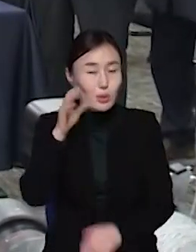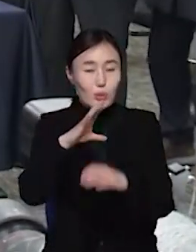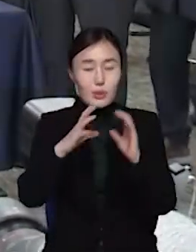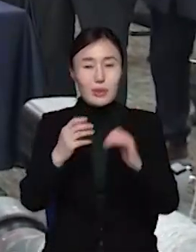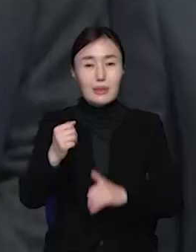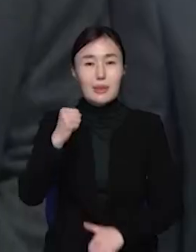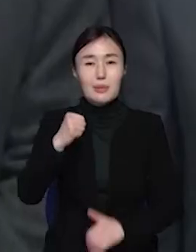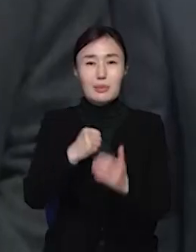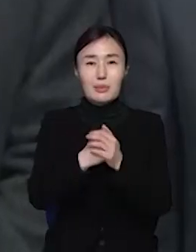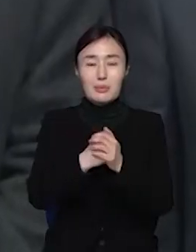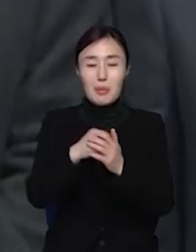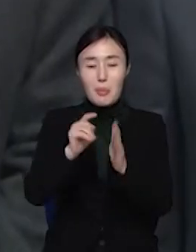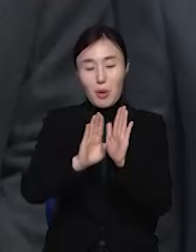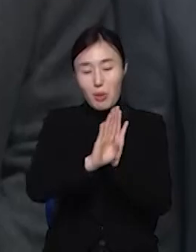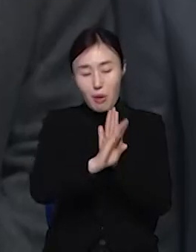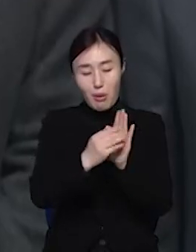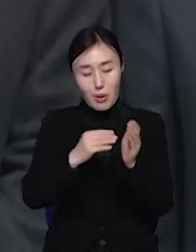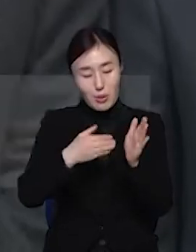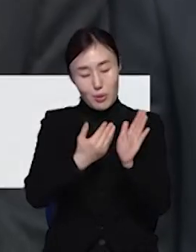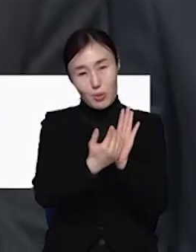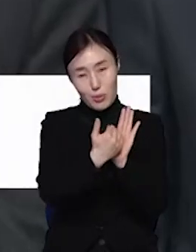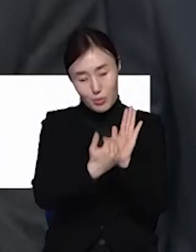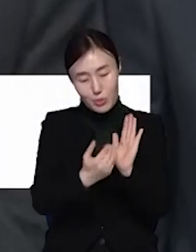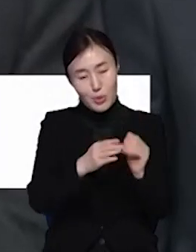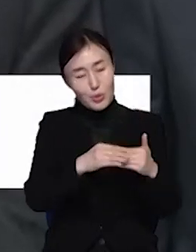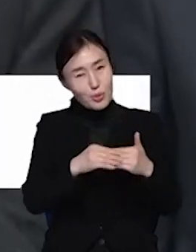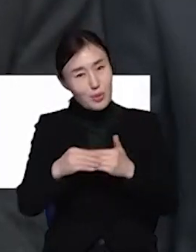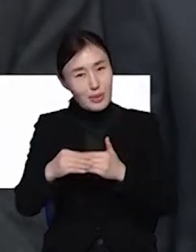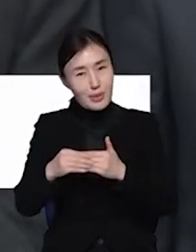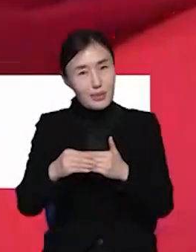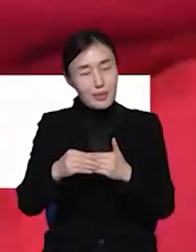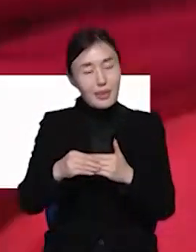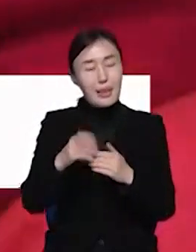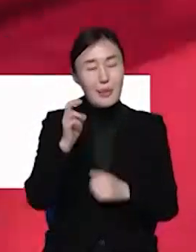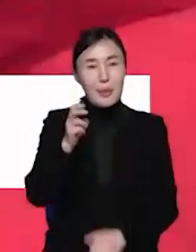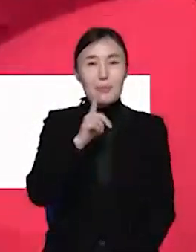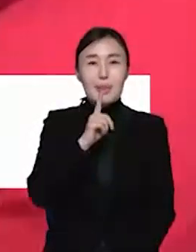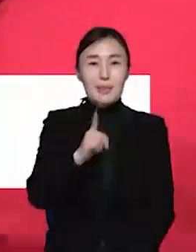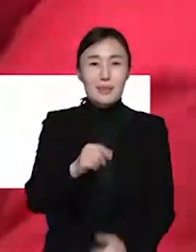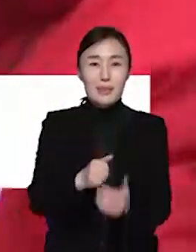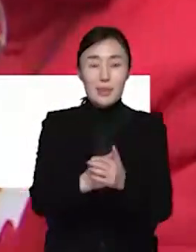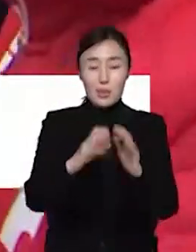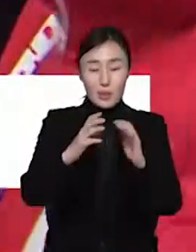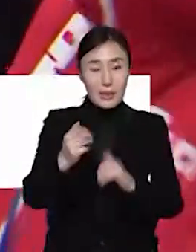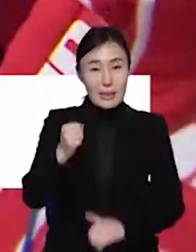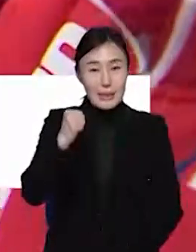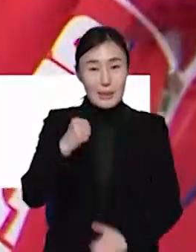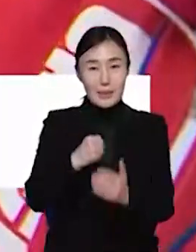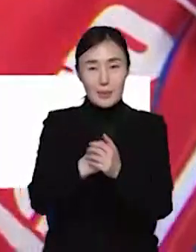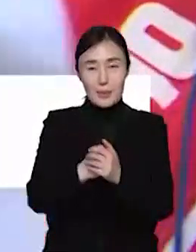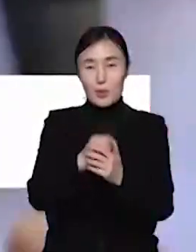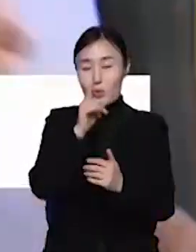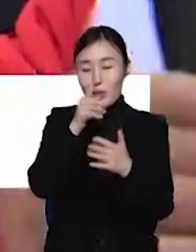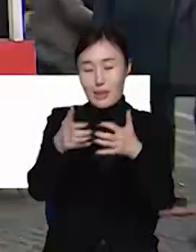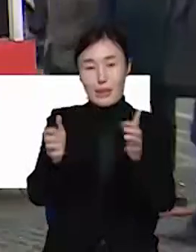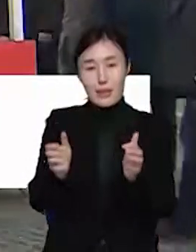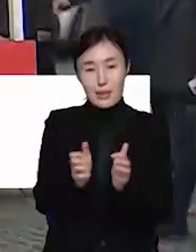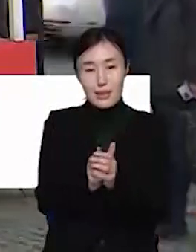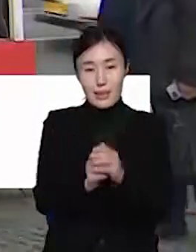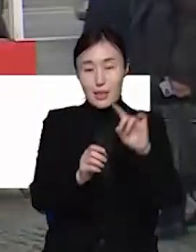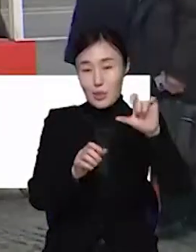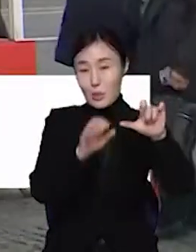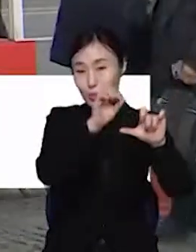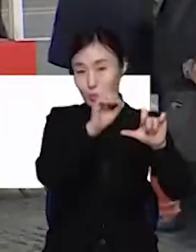국민의힘이 서진 정책을 재개할 것이라는 관측이 나오고 있습니다. 지난 대선 때 국민의힘 지도부의 끊임없는 구애로